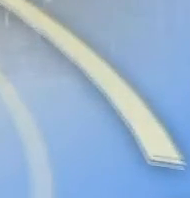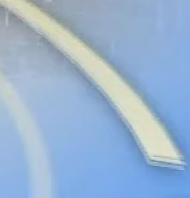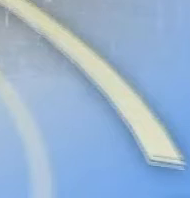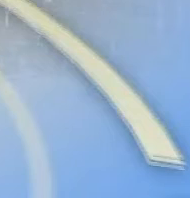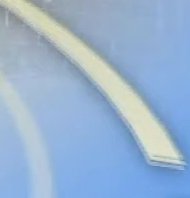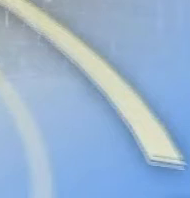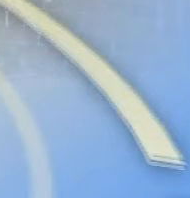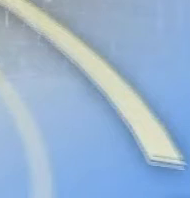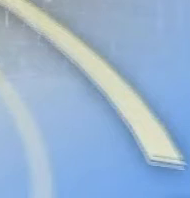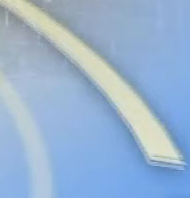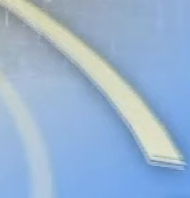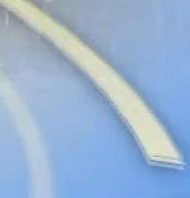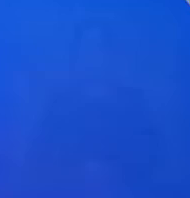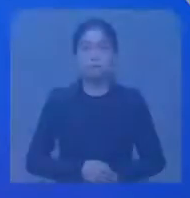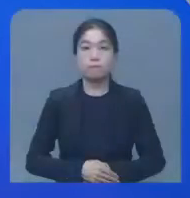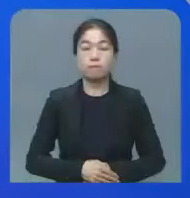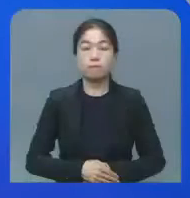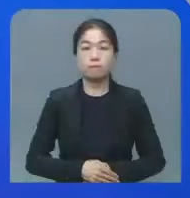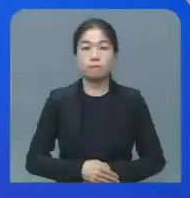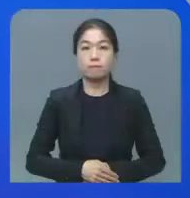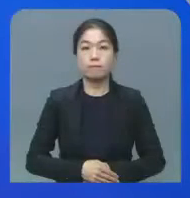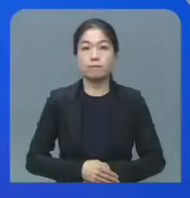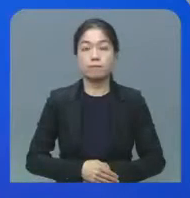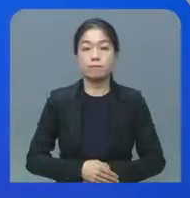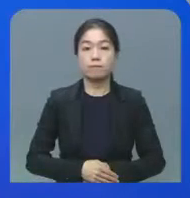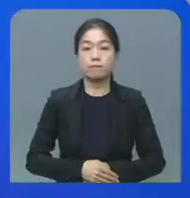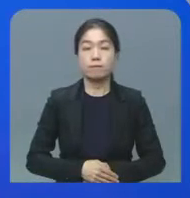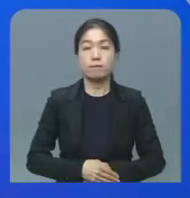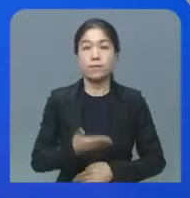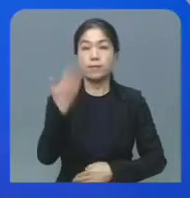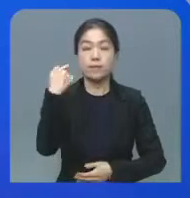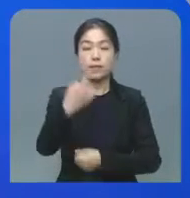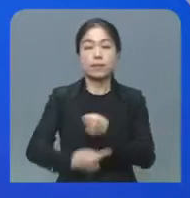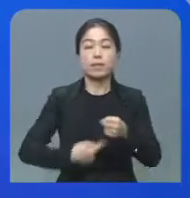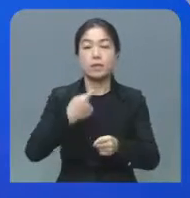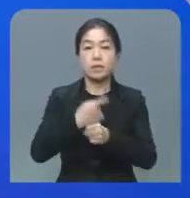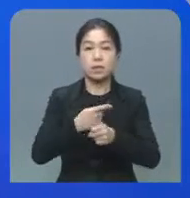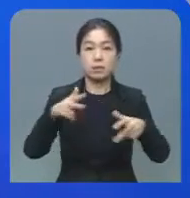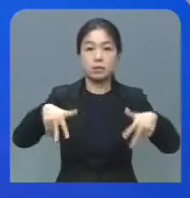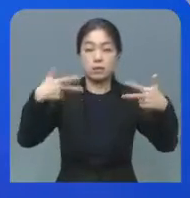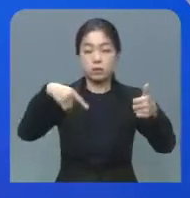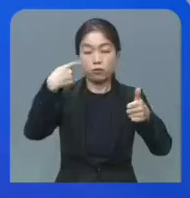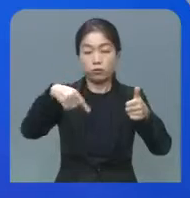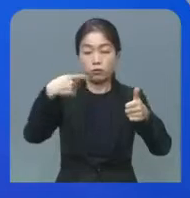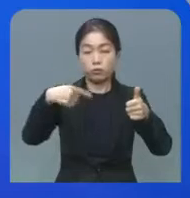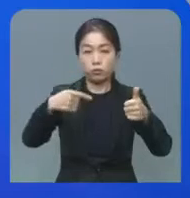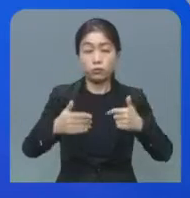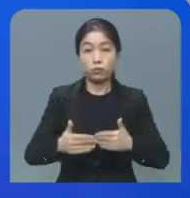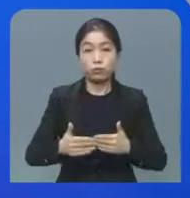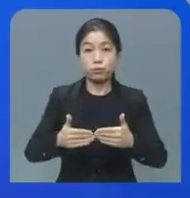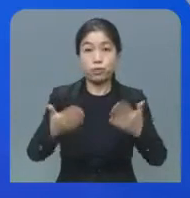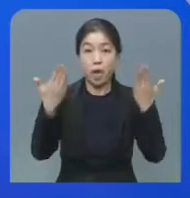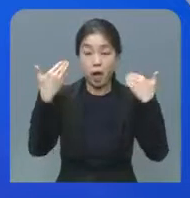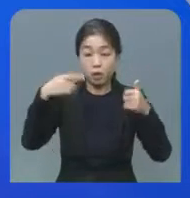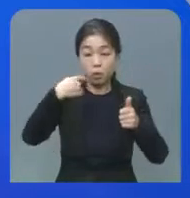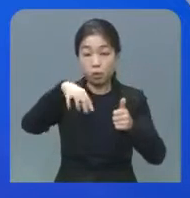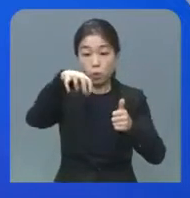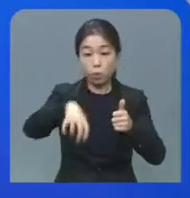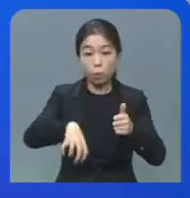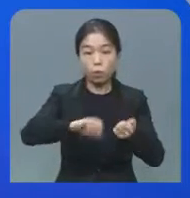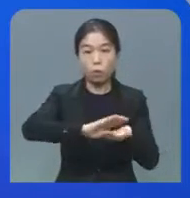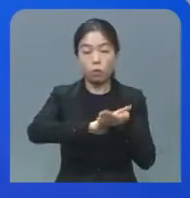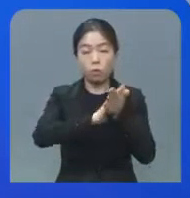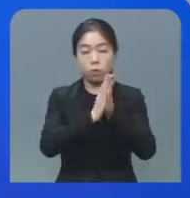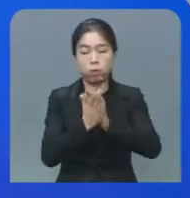oo 아 새치는 1 년 원격 수업 이 자리 잡으면서 학교 교육 현장이 급속도로 진화하고